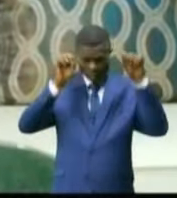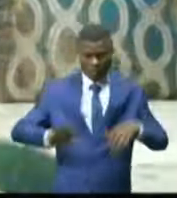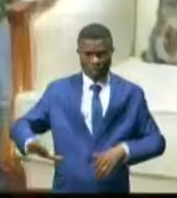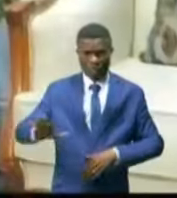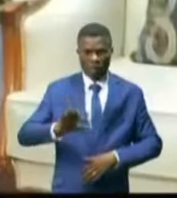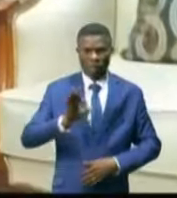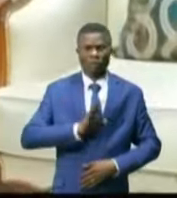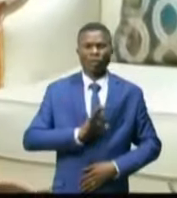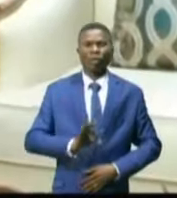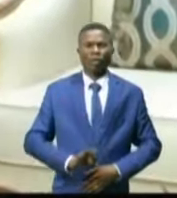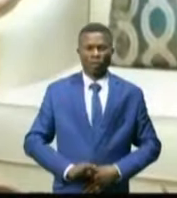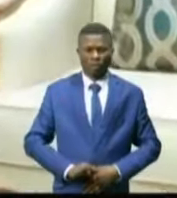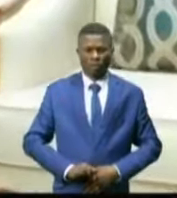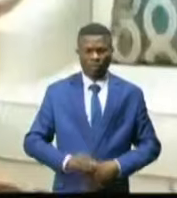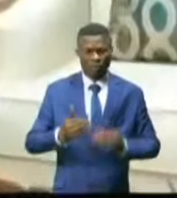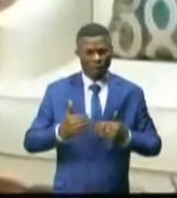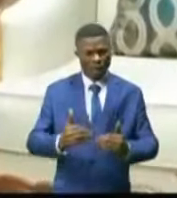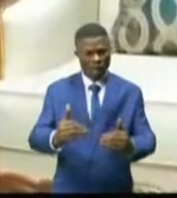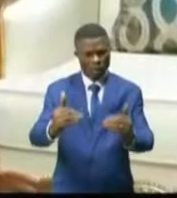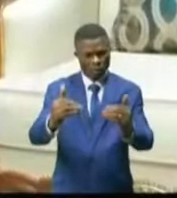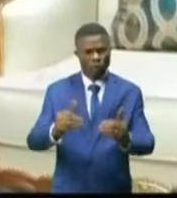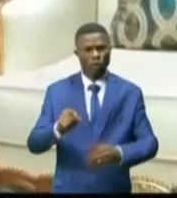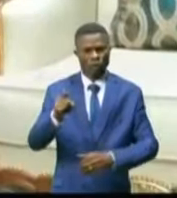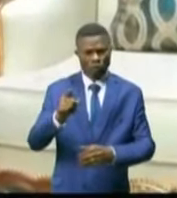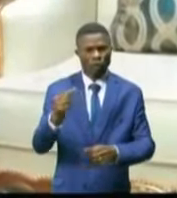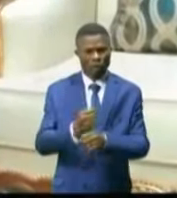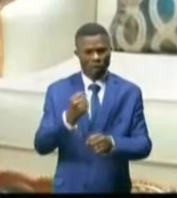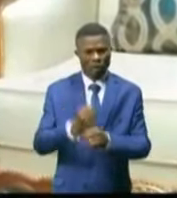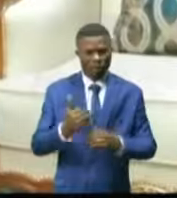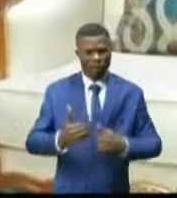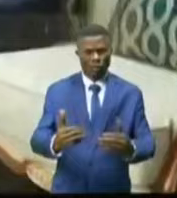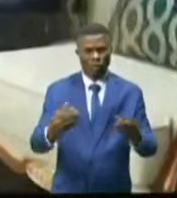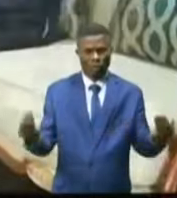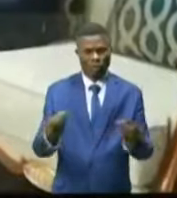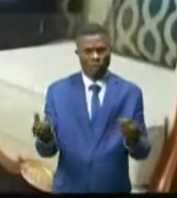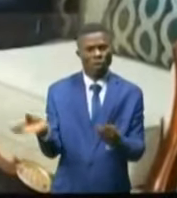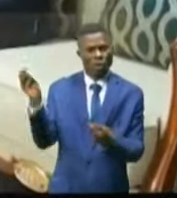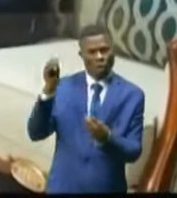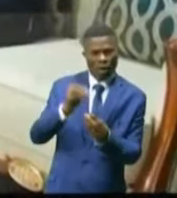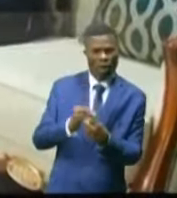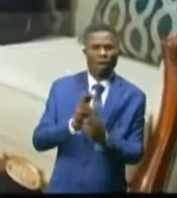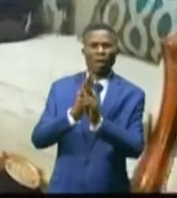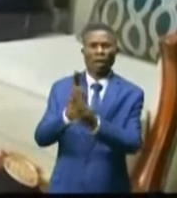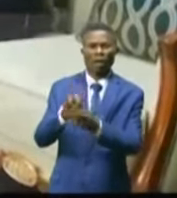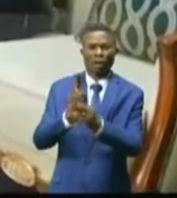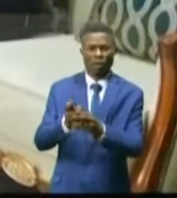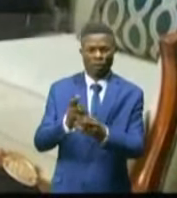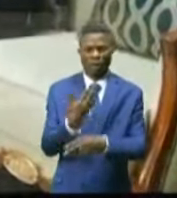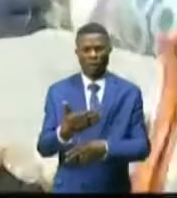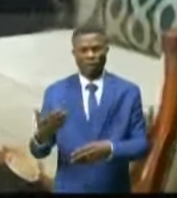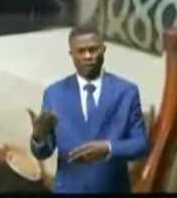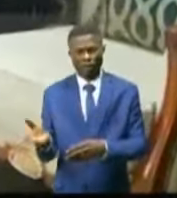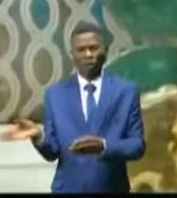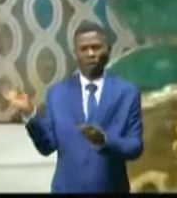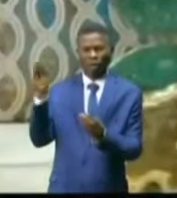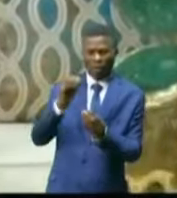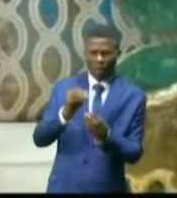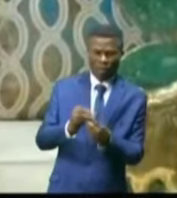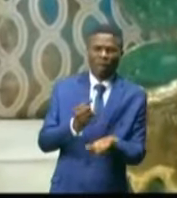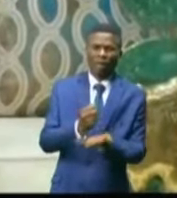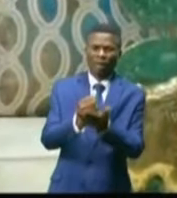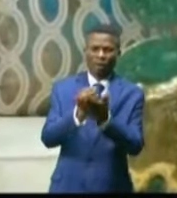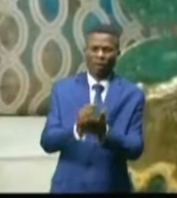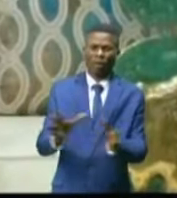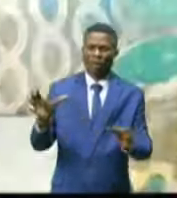Félix-Antoine Tshisekedi, a reconduit la mission de l'informateur afin de compléter son rapport par certains éléments structurants qui faciliteront